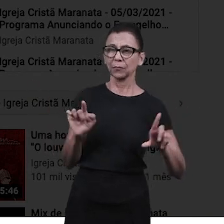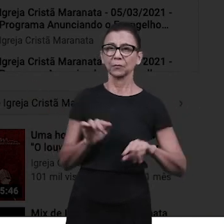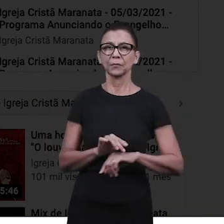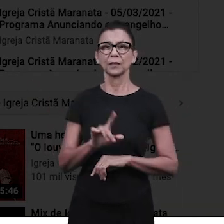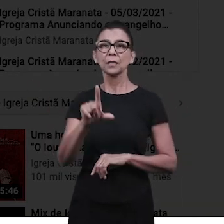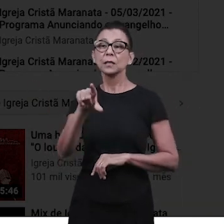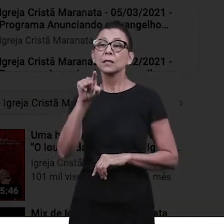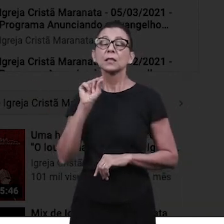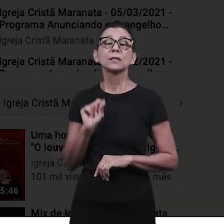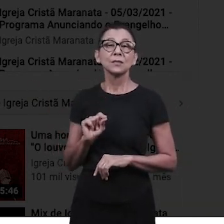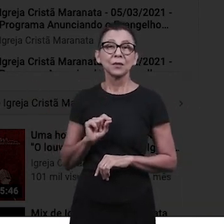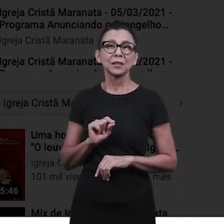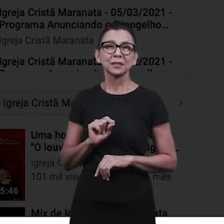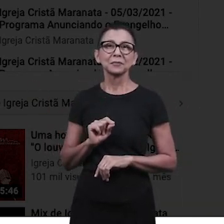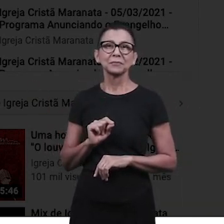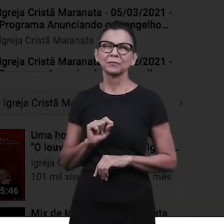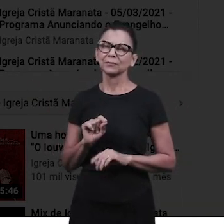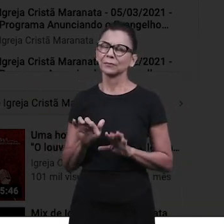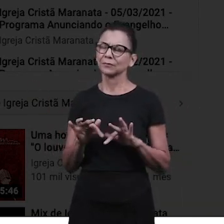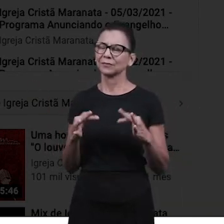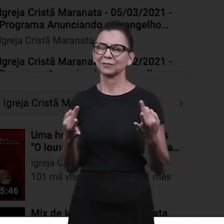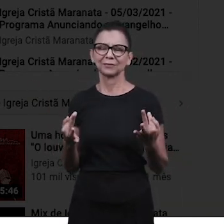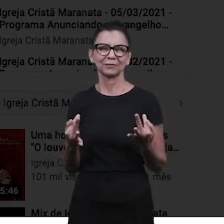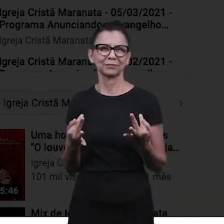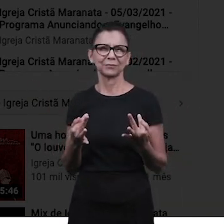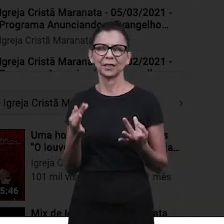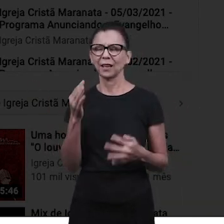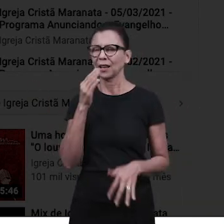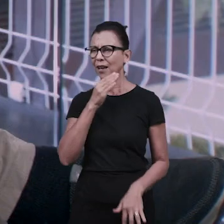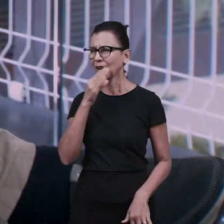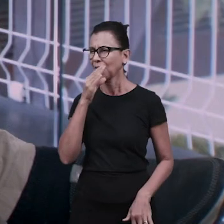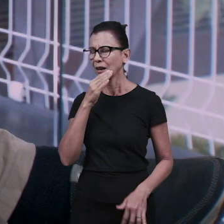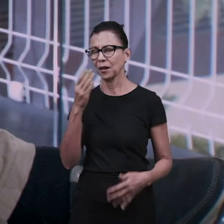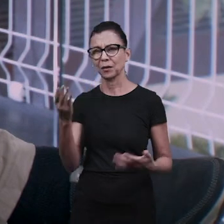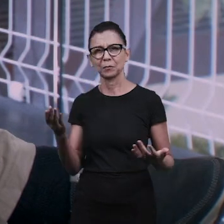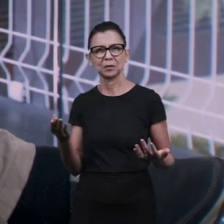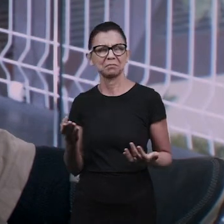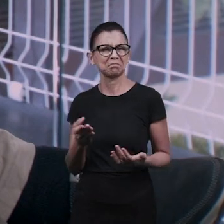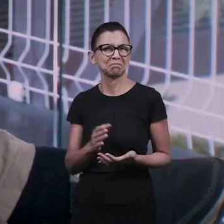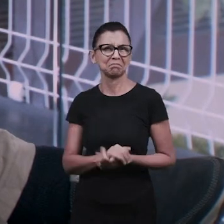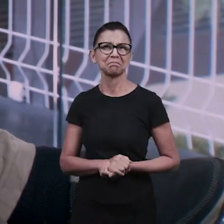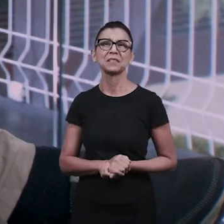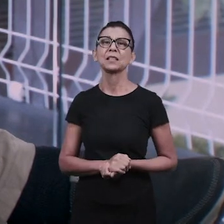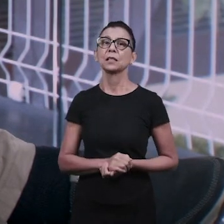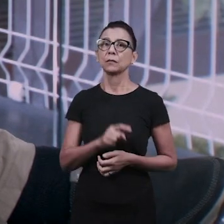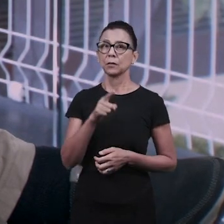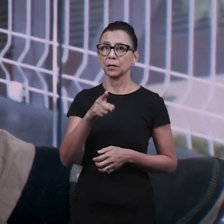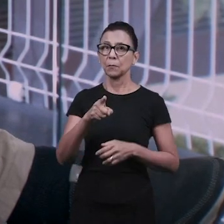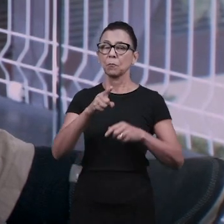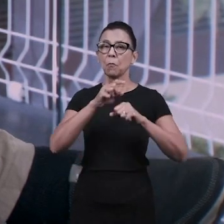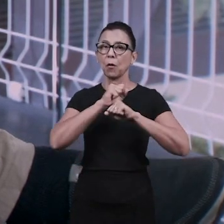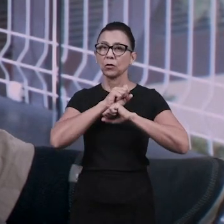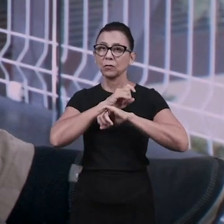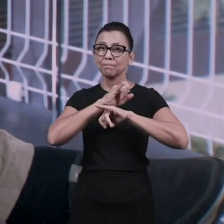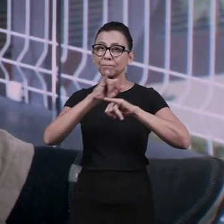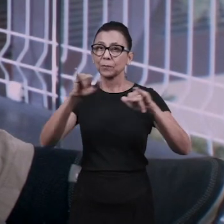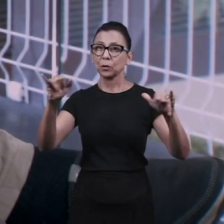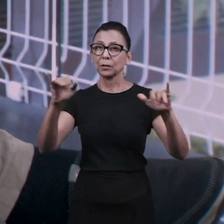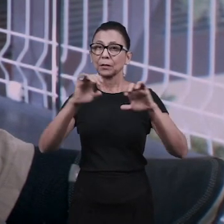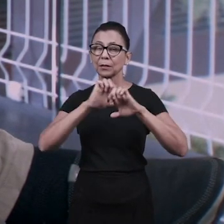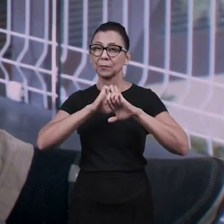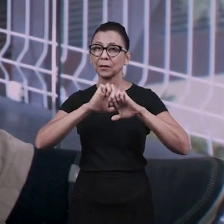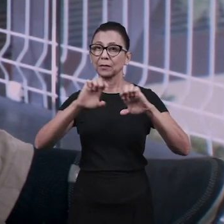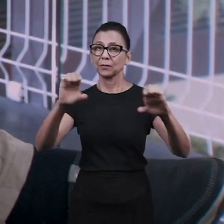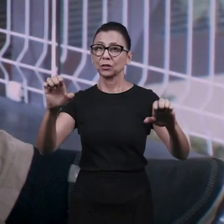et choisir le moyen par lequel vous allez faire cela. C'est simple, c'est rapide. Et cela peut amener beaucoup